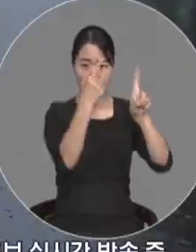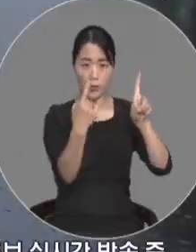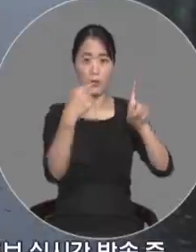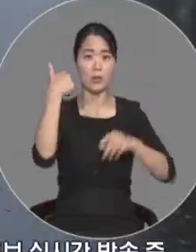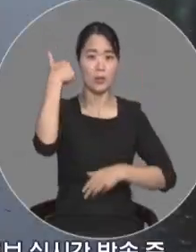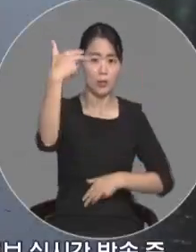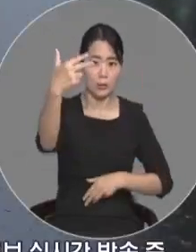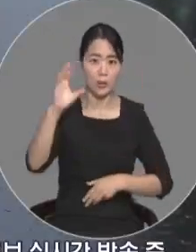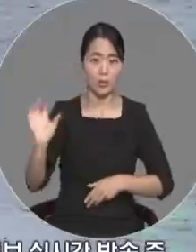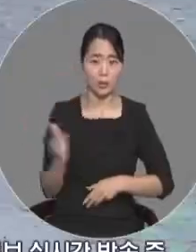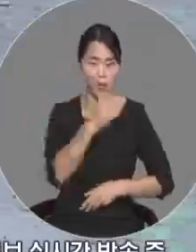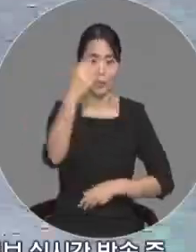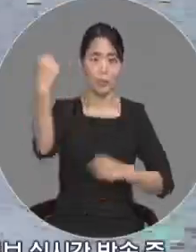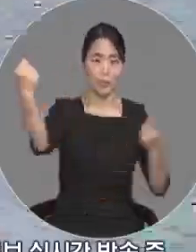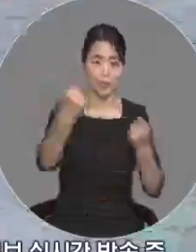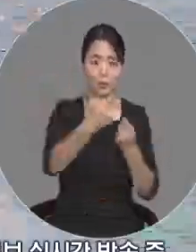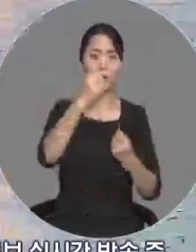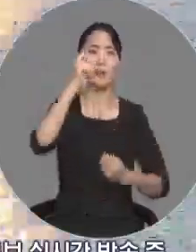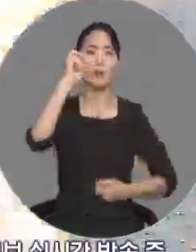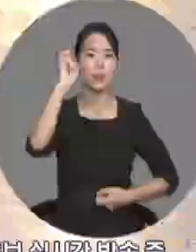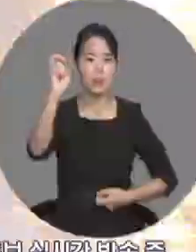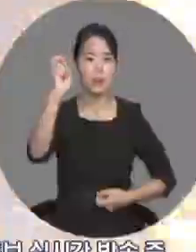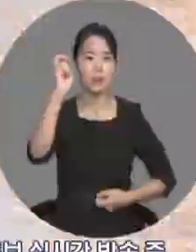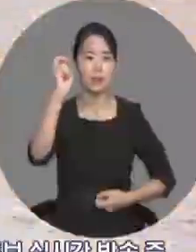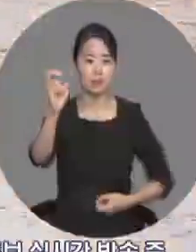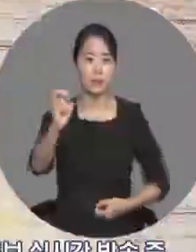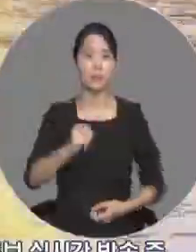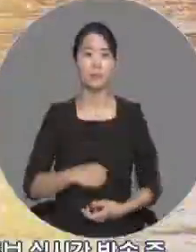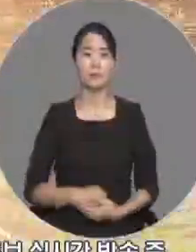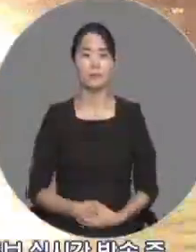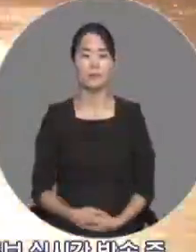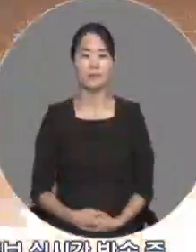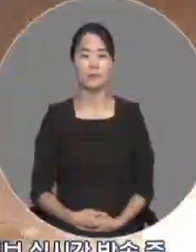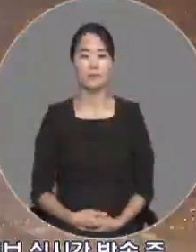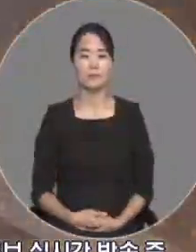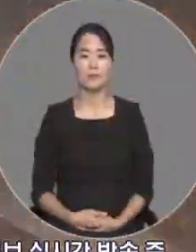울산에 영향을 줄 수 있을 걸로 내다봤습니다. UBC 뉴스 배윤주입니다.